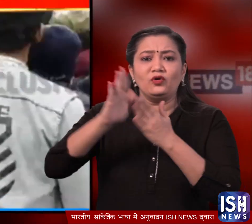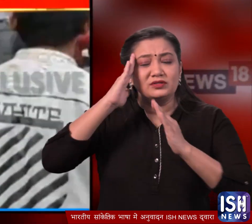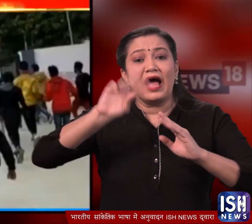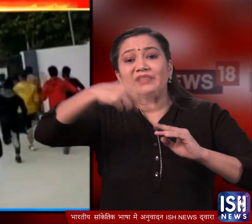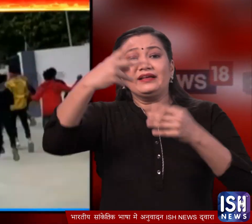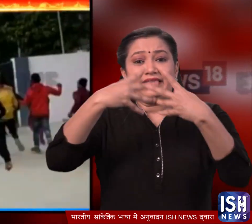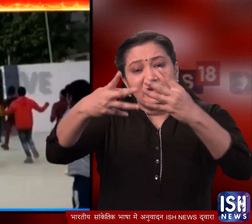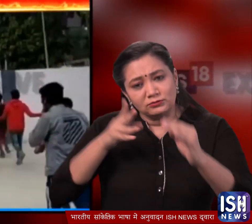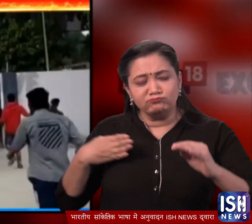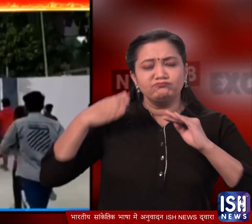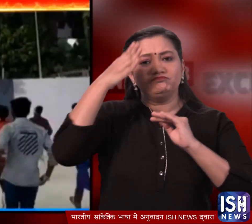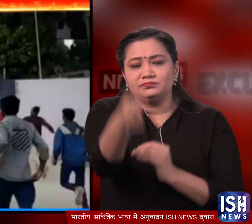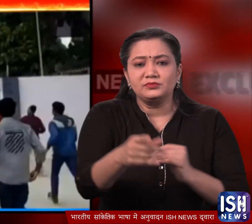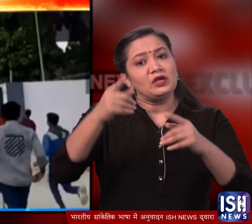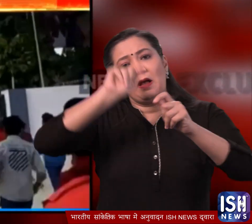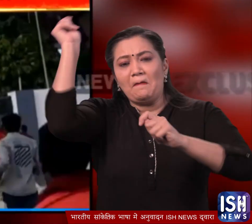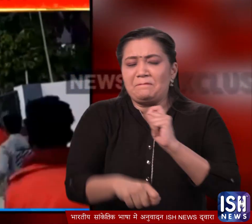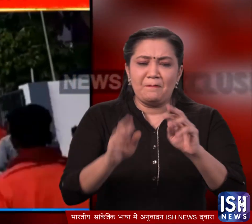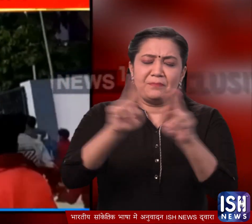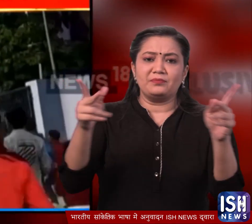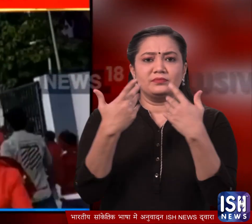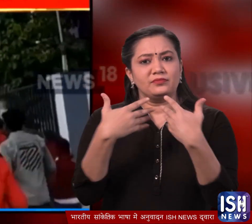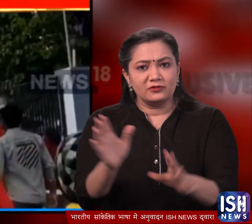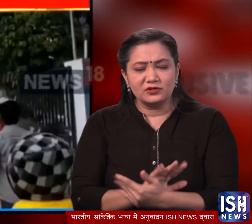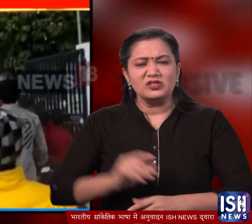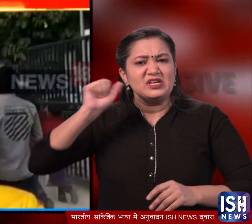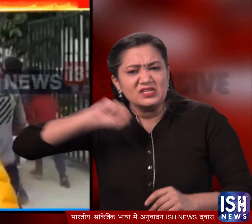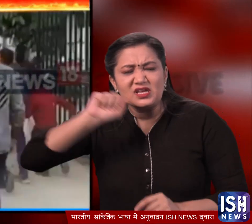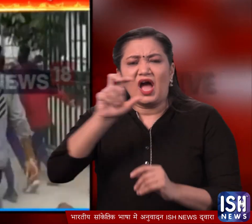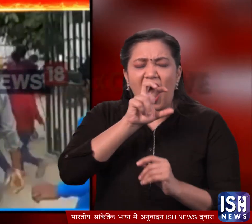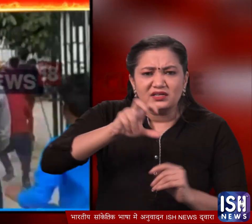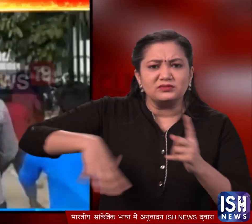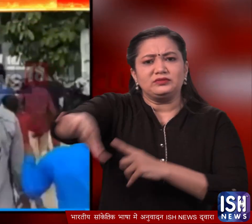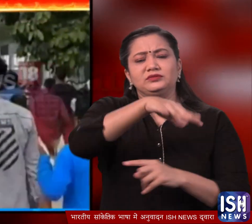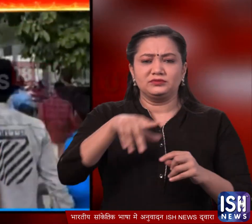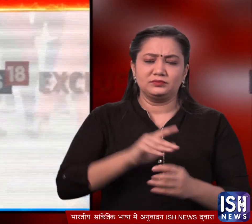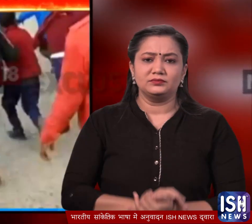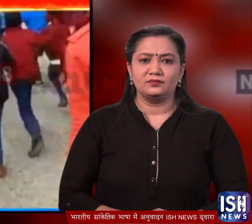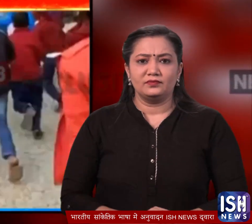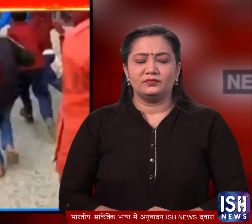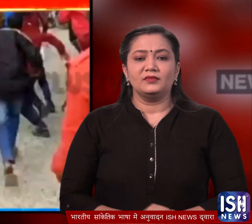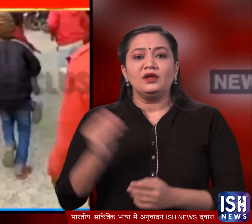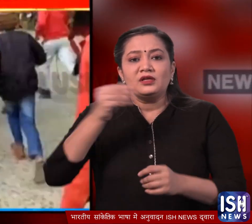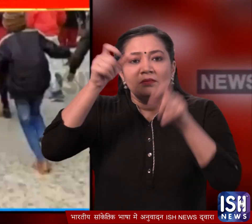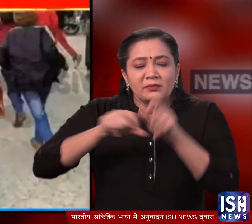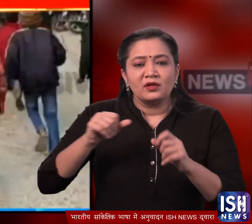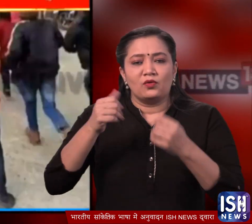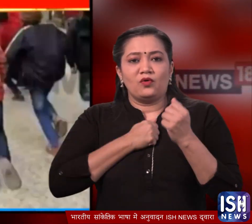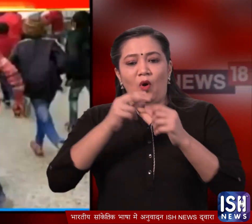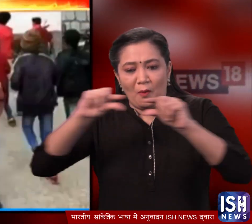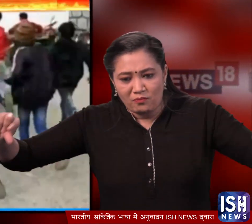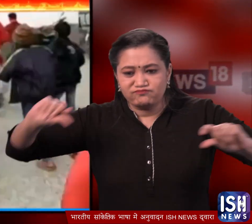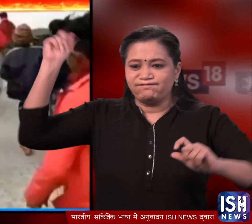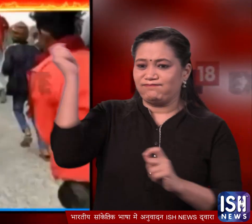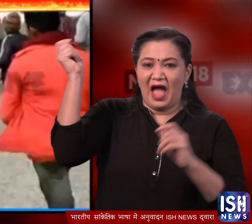शुरू कर दिया। इसके बाद भी छात्रों का गुस्सा कम नहीं हुआ और वो दौड़ते हुए हॉस्टल के दूसरे गेट के पास पहुंच गए। उन्होंने उस गेट को भी तोड़ दिया